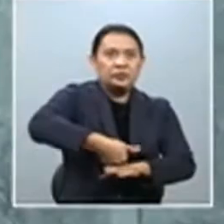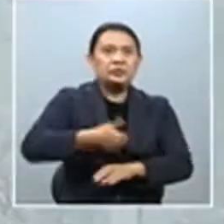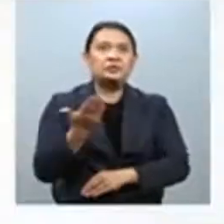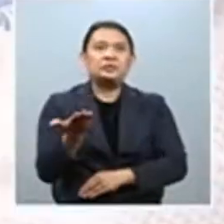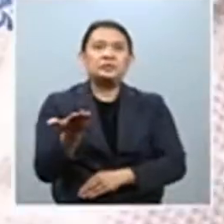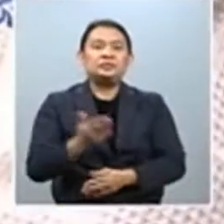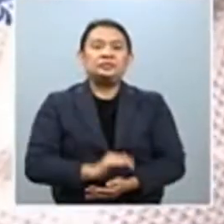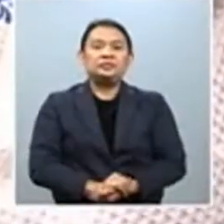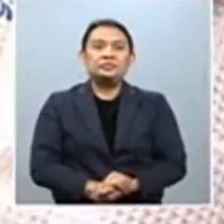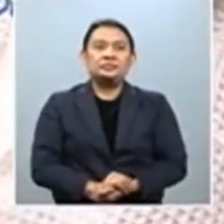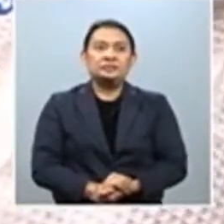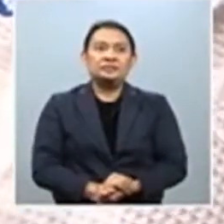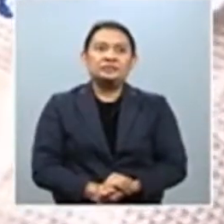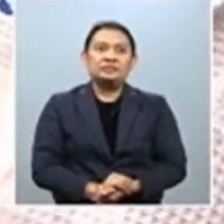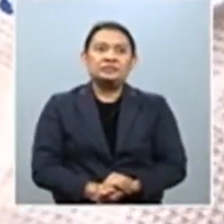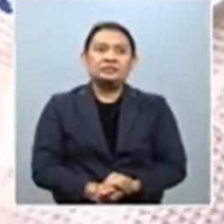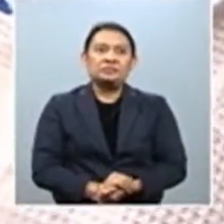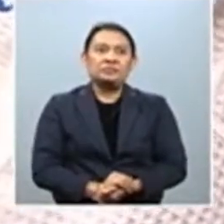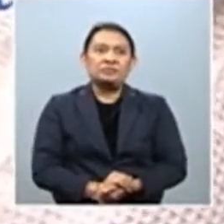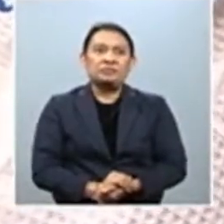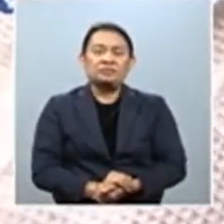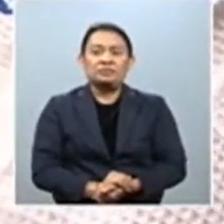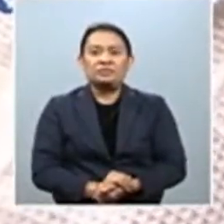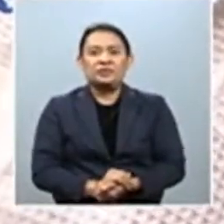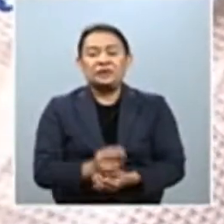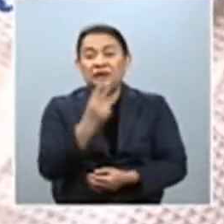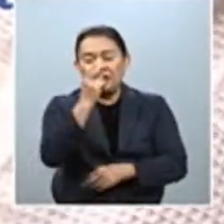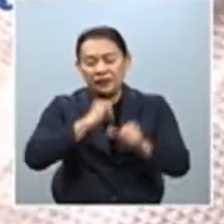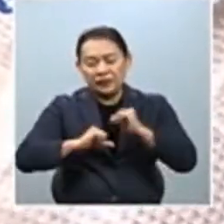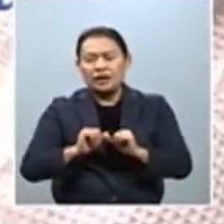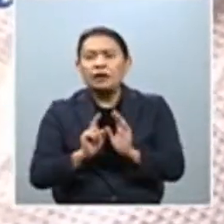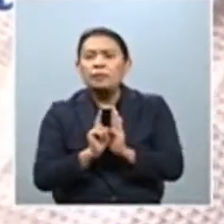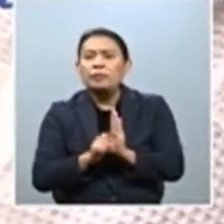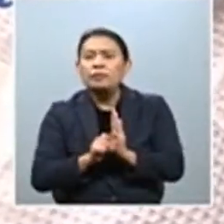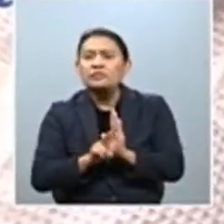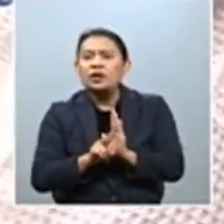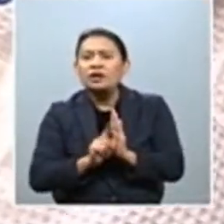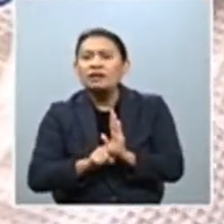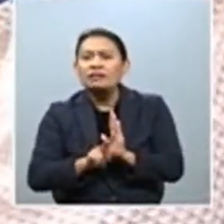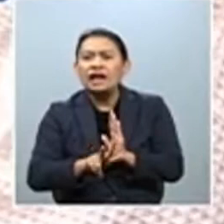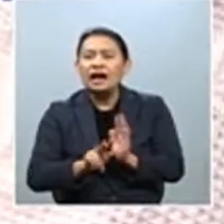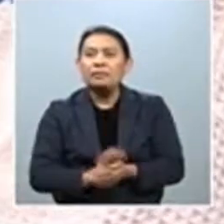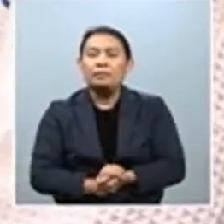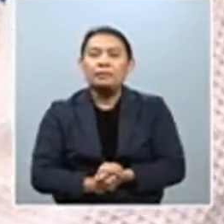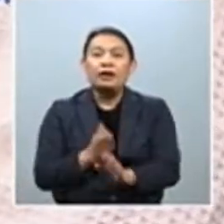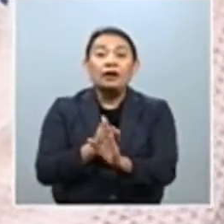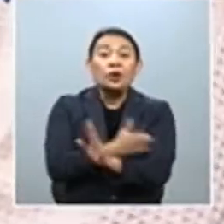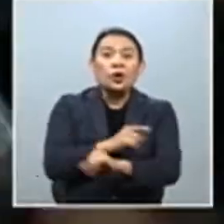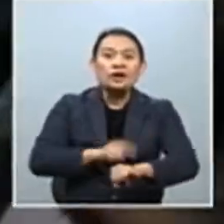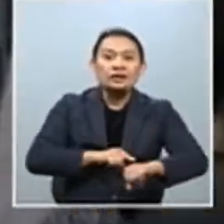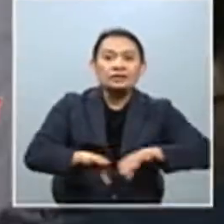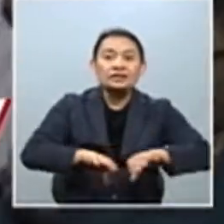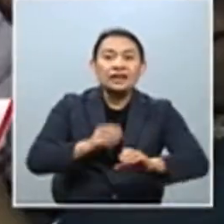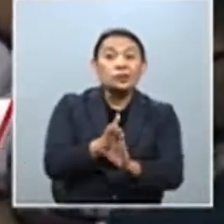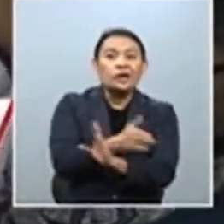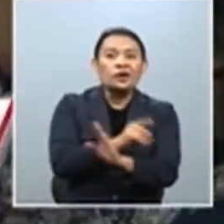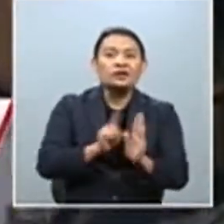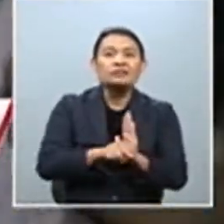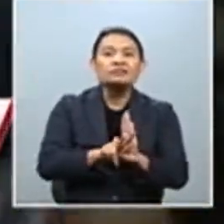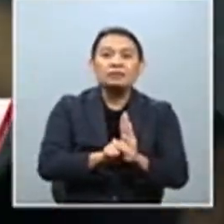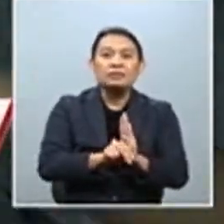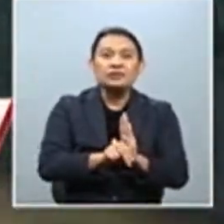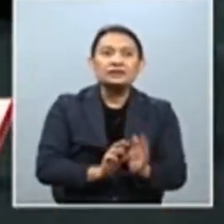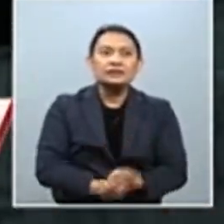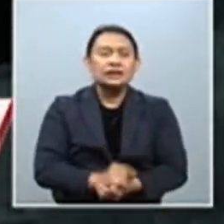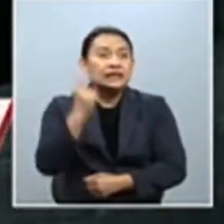ง บอกกันว่าแบบโชว์2-3นาทีเตรียมตัวครึ่งชั่วโมง ครึ่งชั่วโมงเหรอตอนแรกเขาคิดว่าห